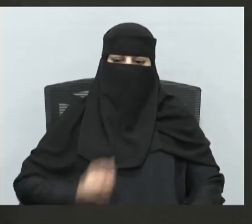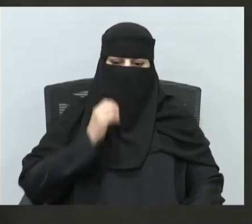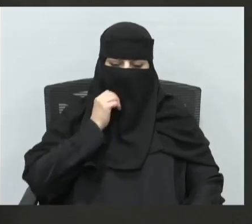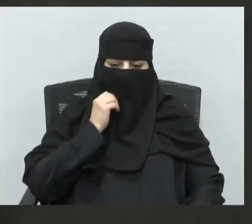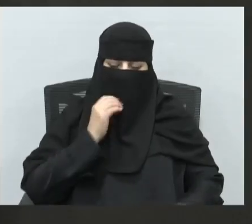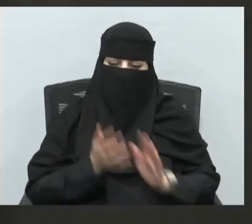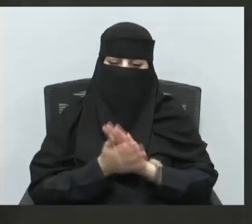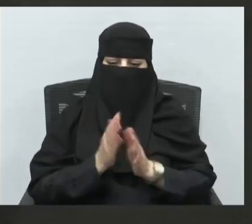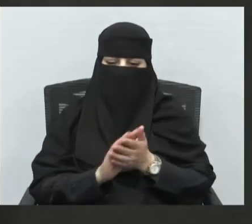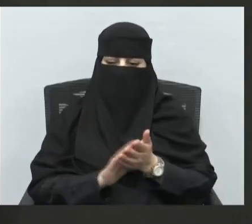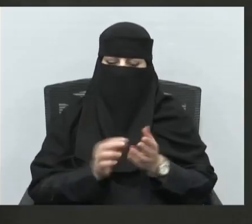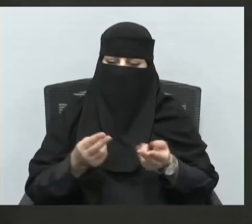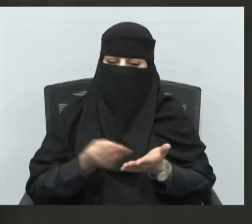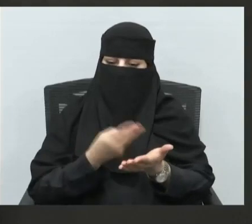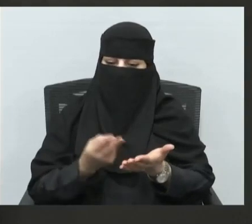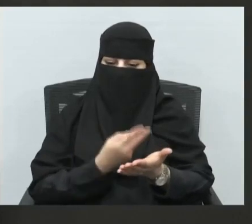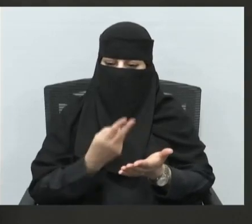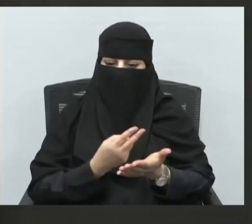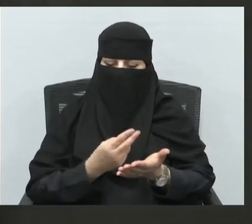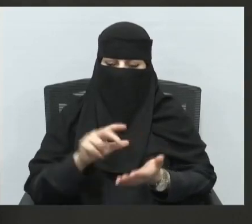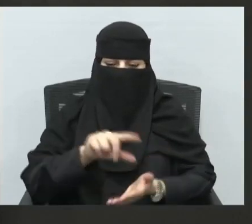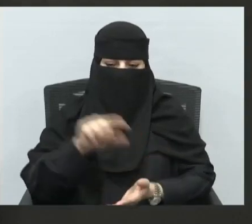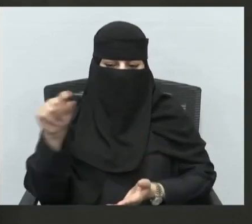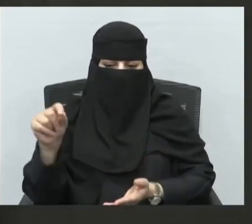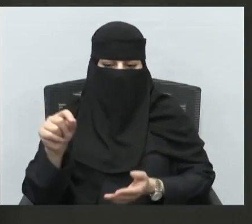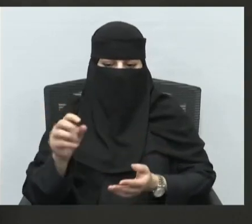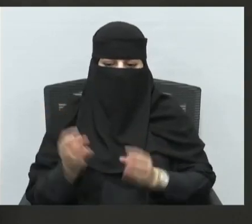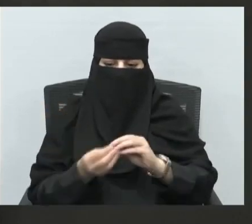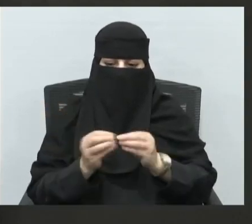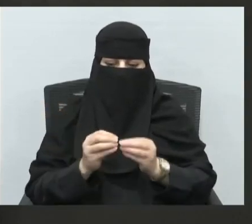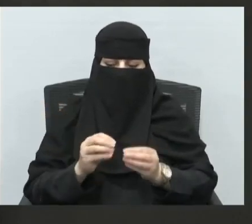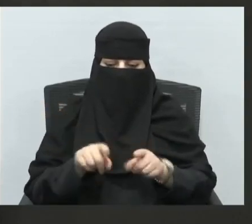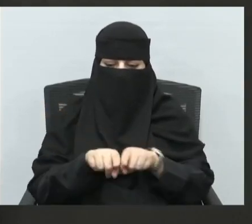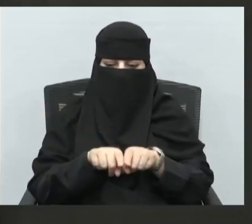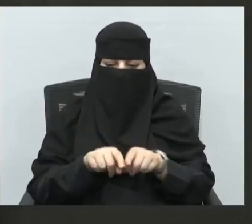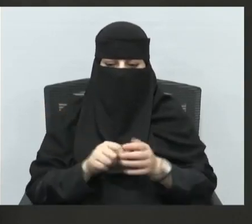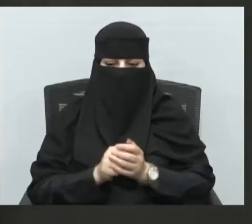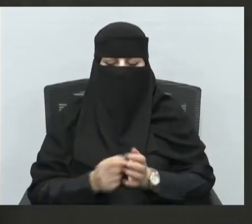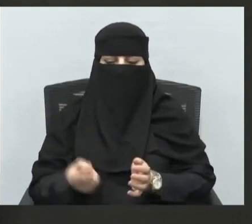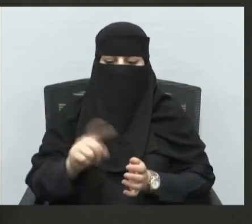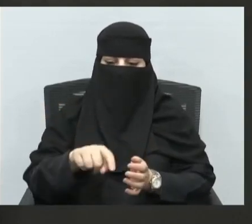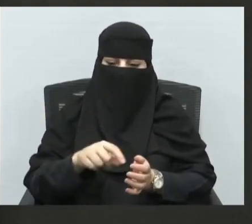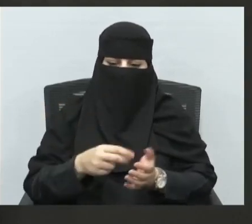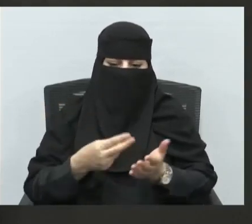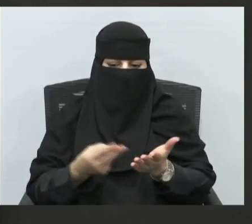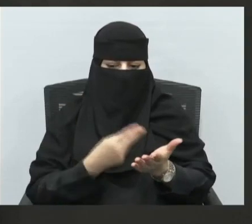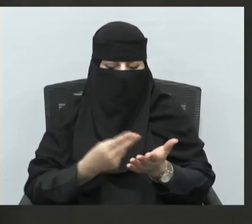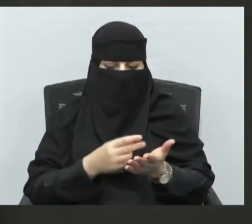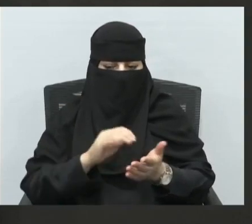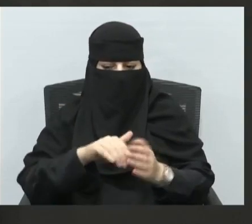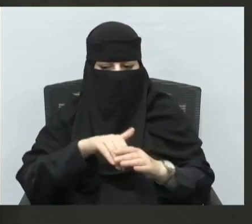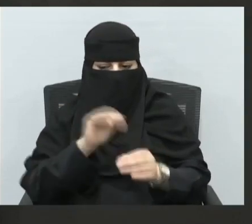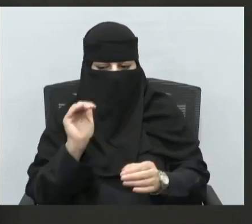انتهينا يا رائعين من التلوين اخترنا اللون المناسب اذا وايضا التلوين لا يخرج عن